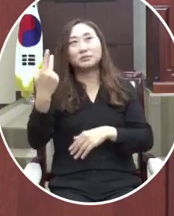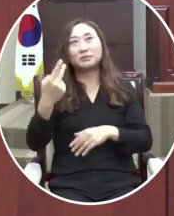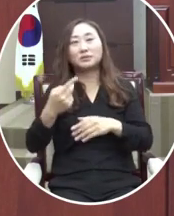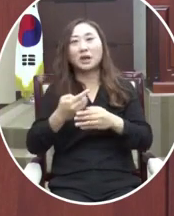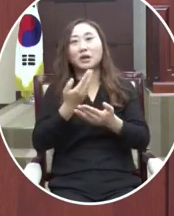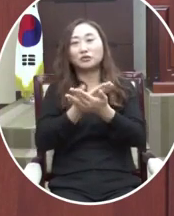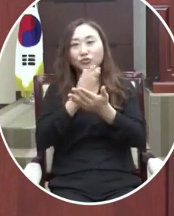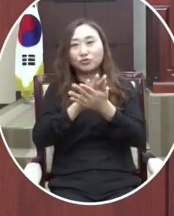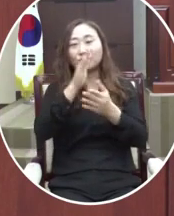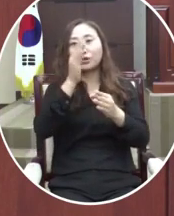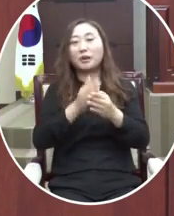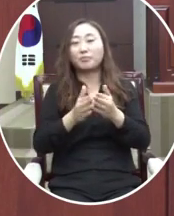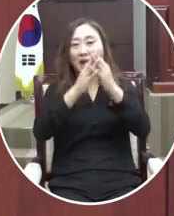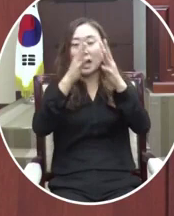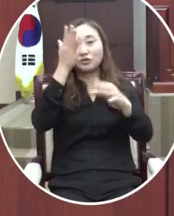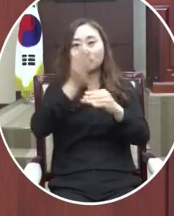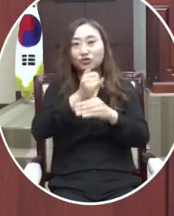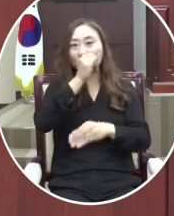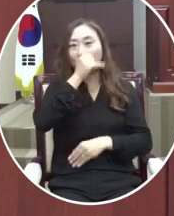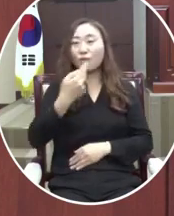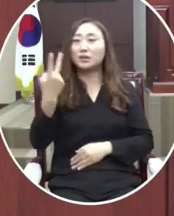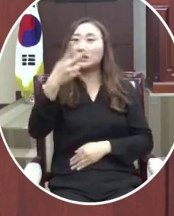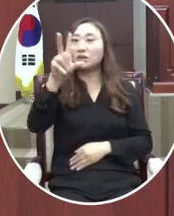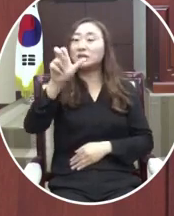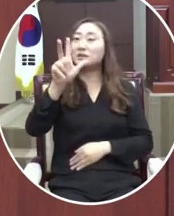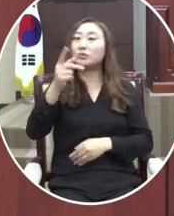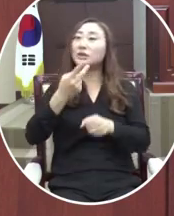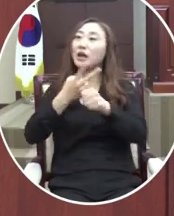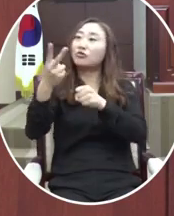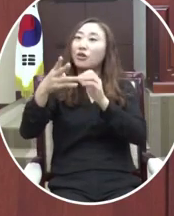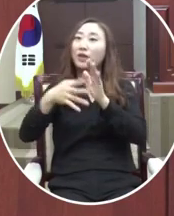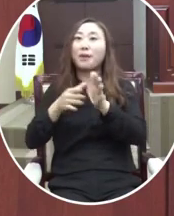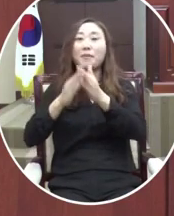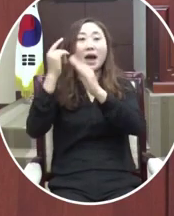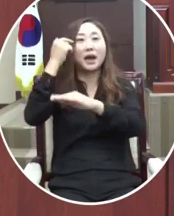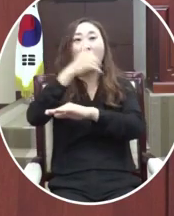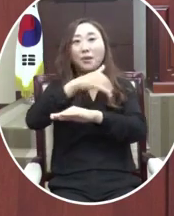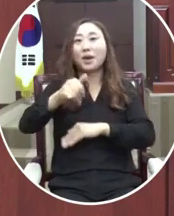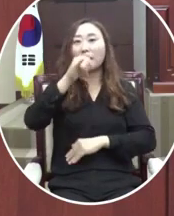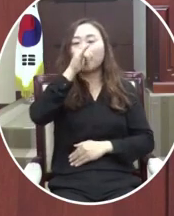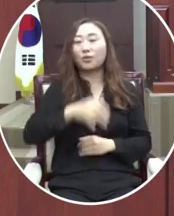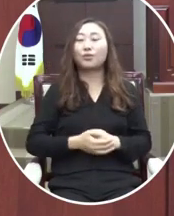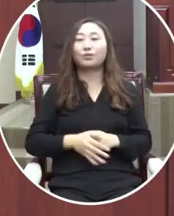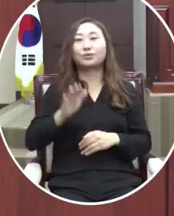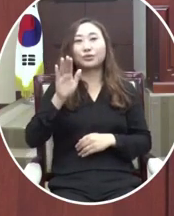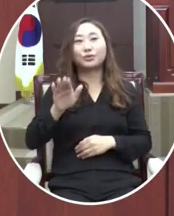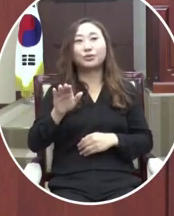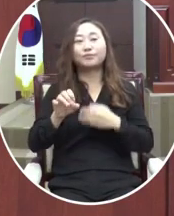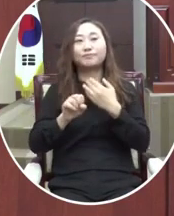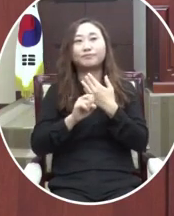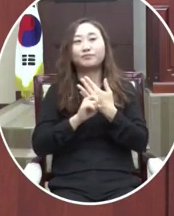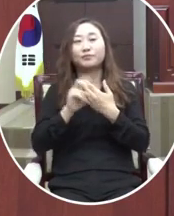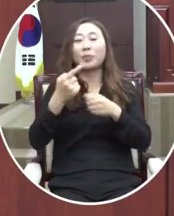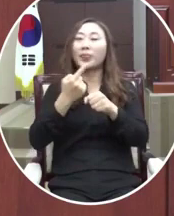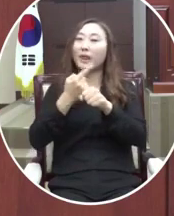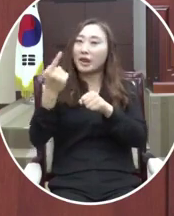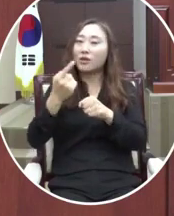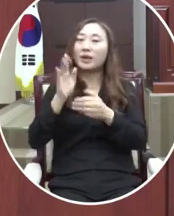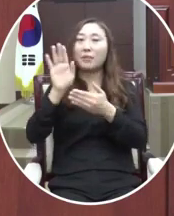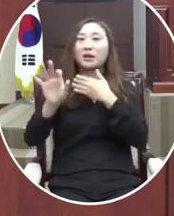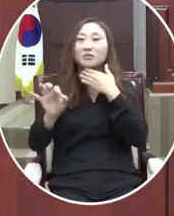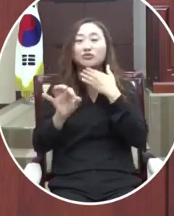2025년 준공예정입니다 또한 노후한 중개 구민 체육 센터는 현재 설계 중으로 내년 하반기부터